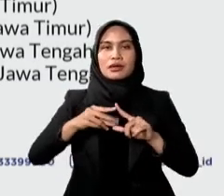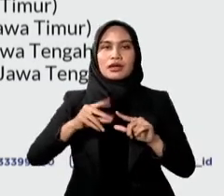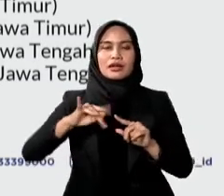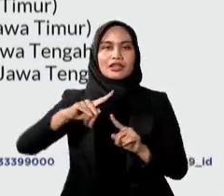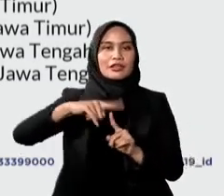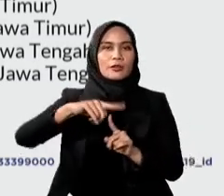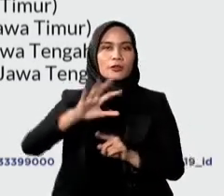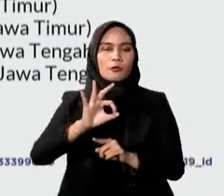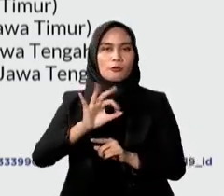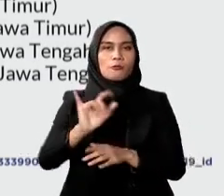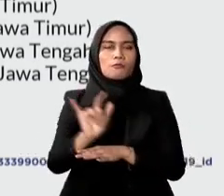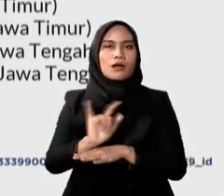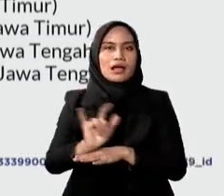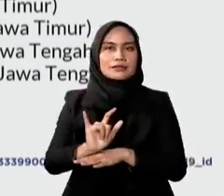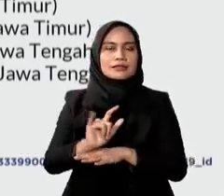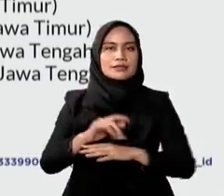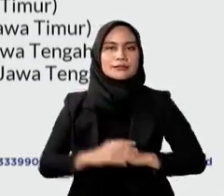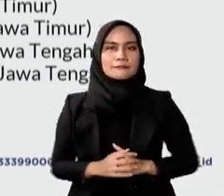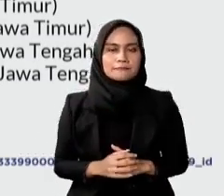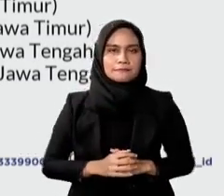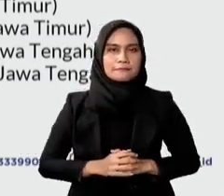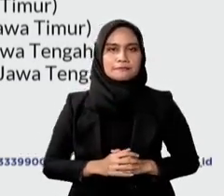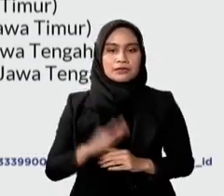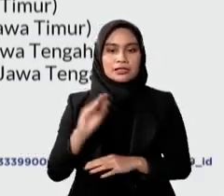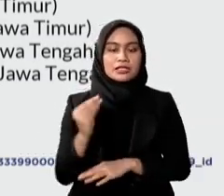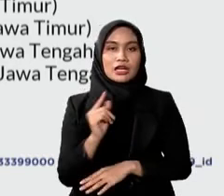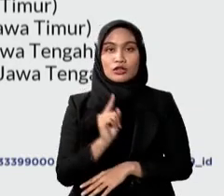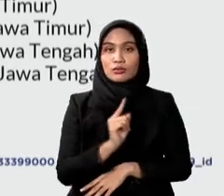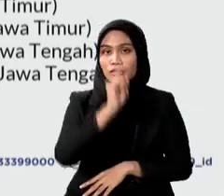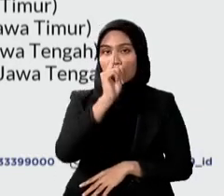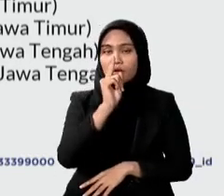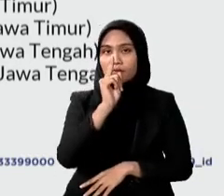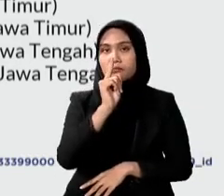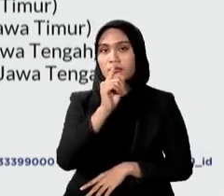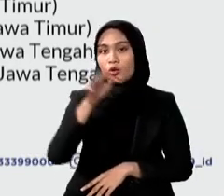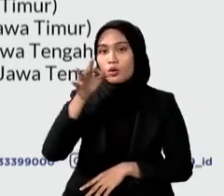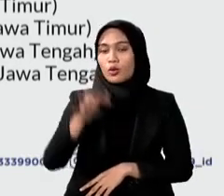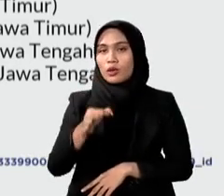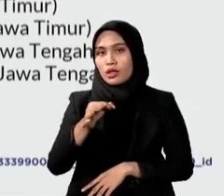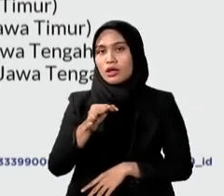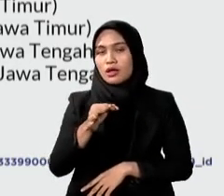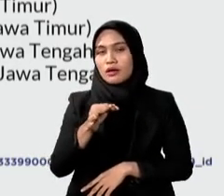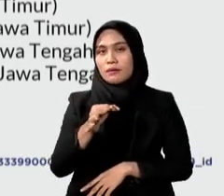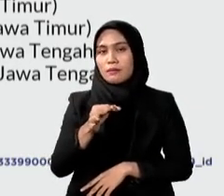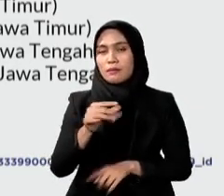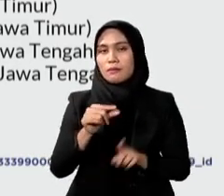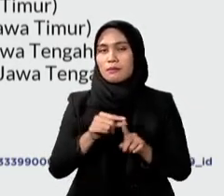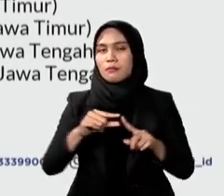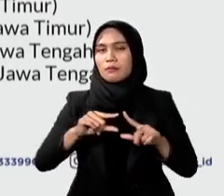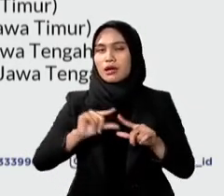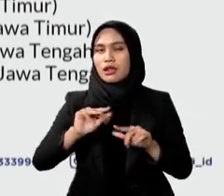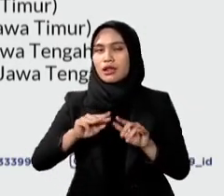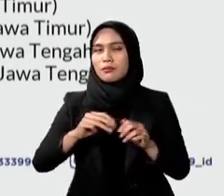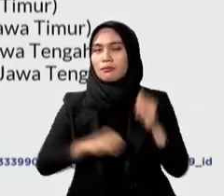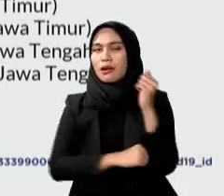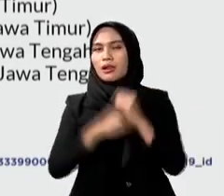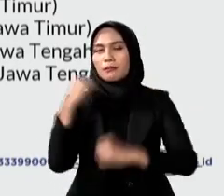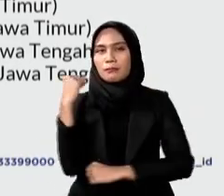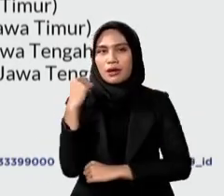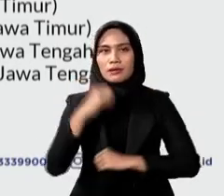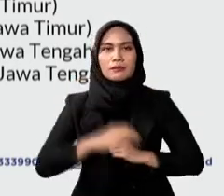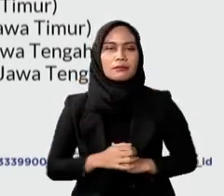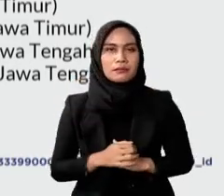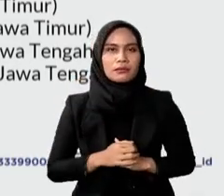Tengah, Bekasi di Jawa Barat, Jakarta Utara di DKI, dan Kota Palembang di Sumatera Selatan. Sedangkan